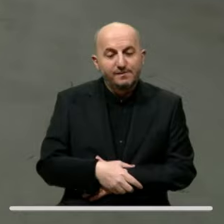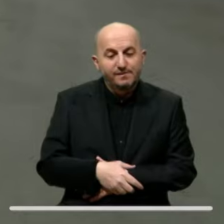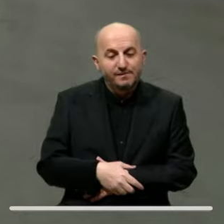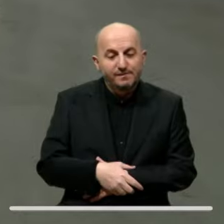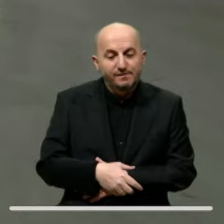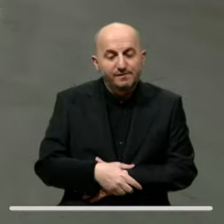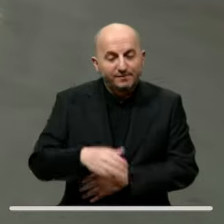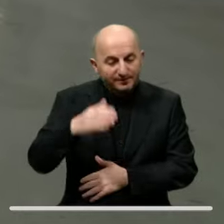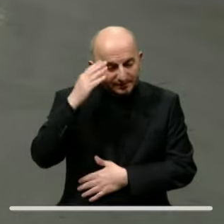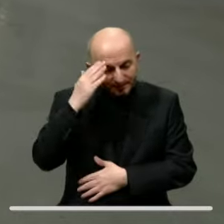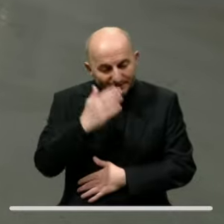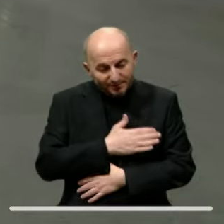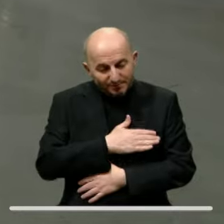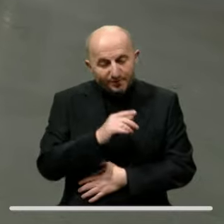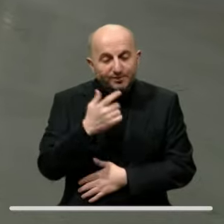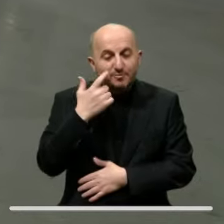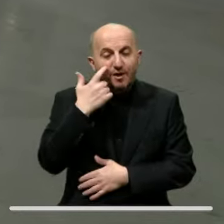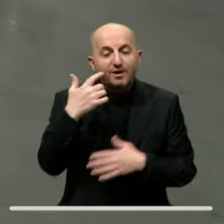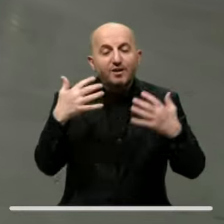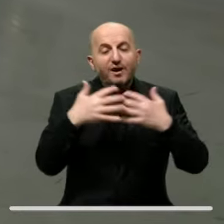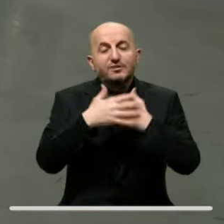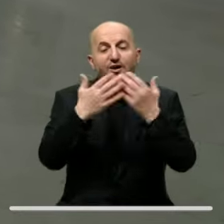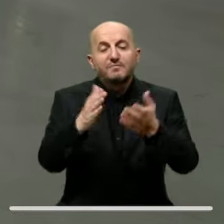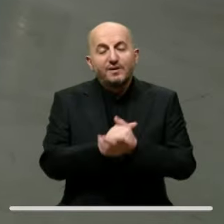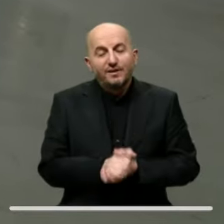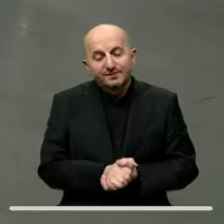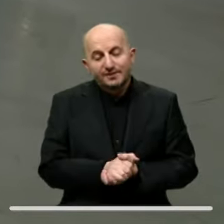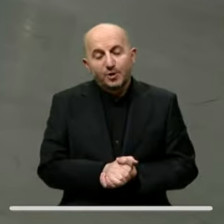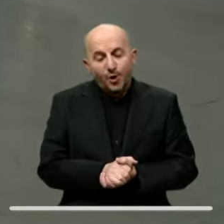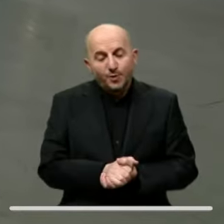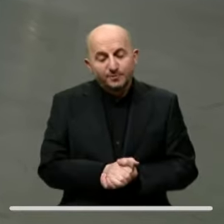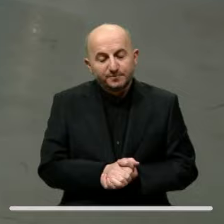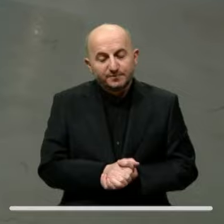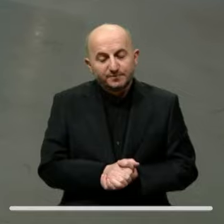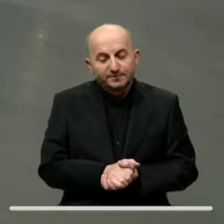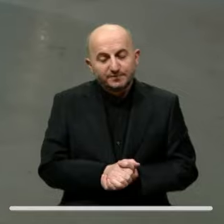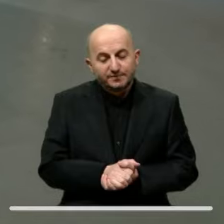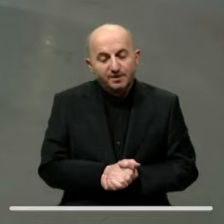önce selamun aleyküm, hayırlı akşamlar diliyorum. Ve aleyküm selam, hayırlı akşamlar.